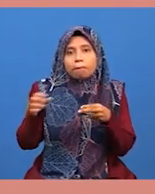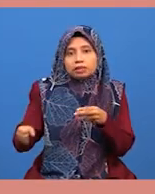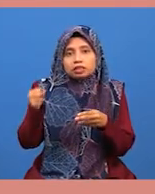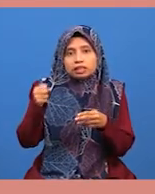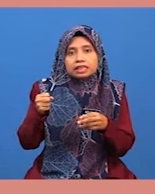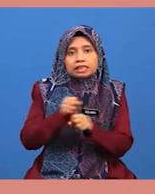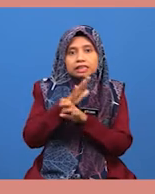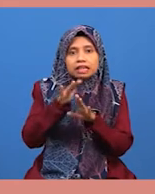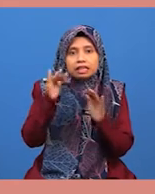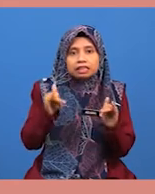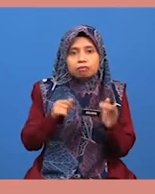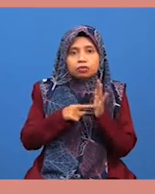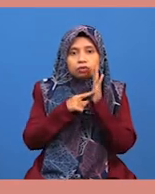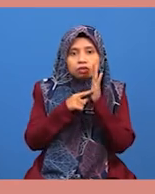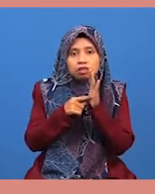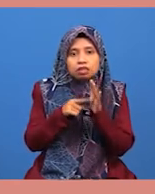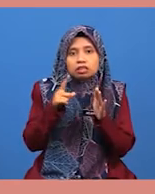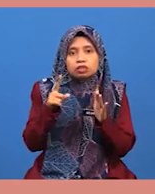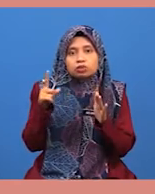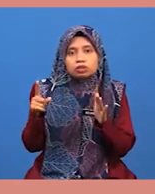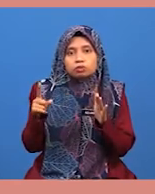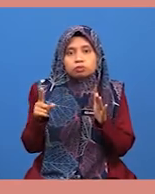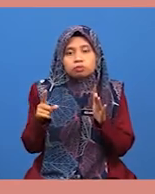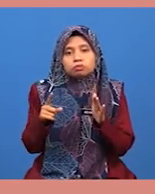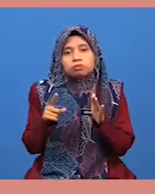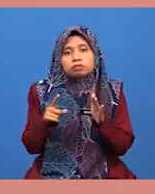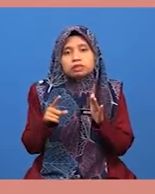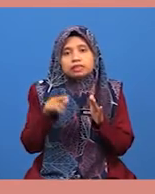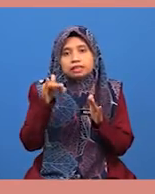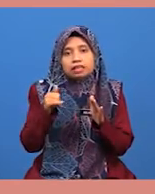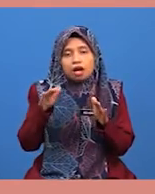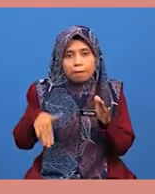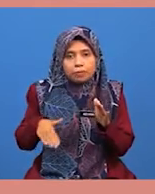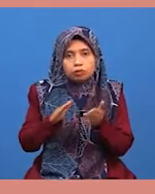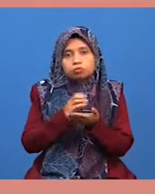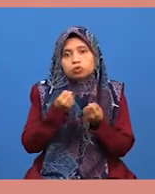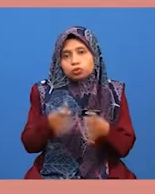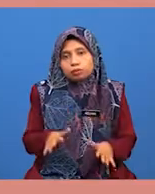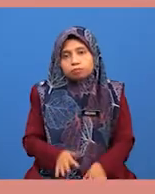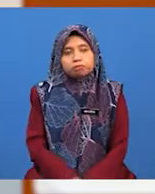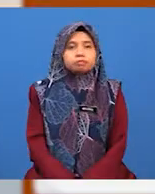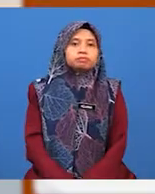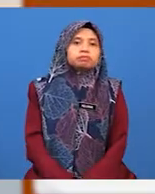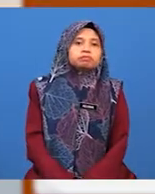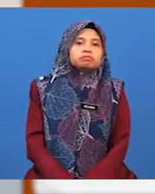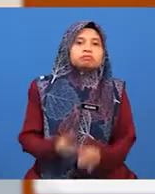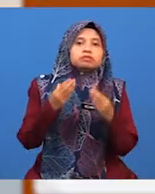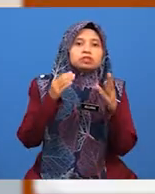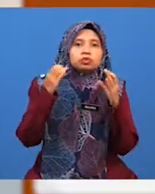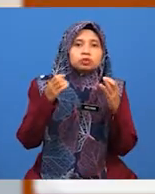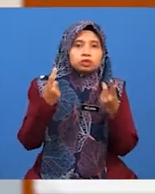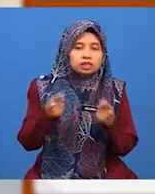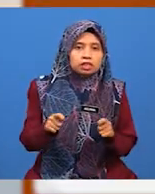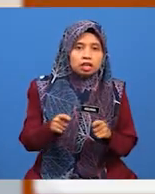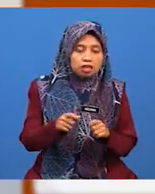hubung pancangan keterangan yang menunjukkan sesuatu yang belum sudah. Cikgu